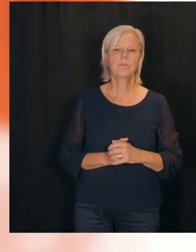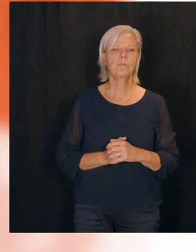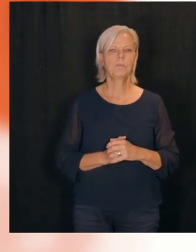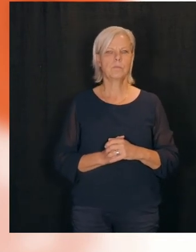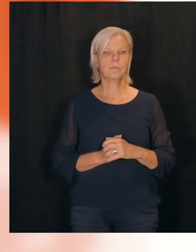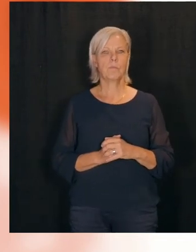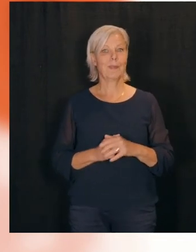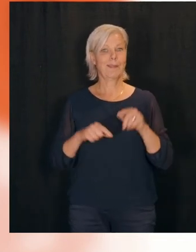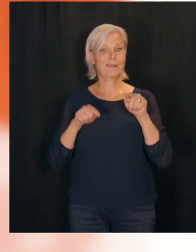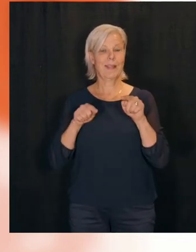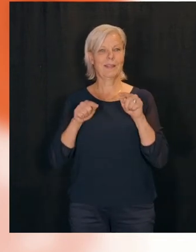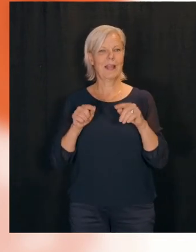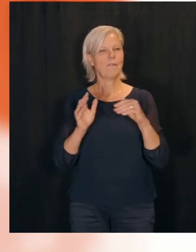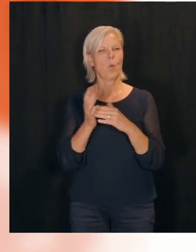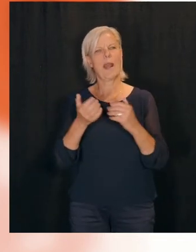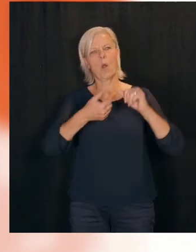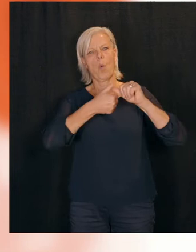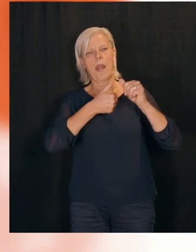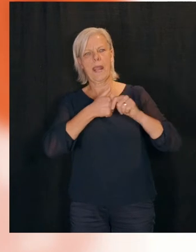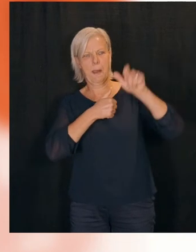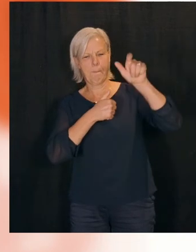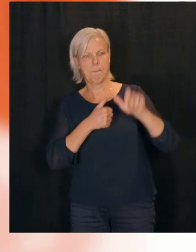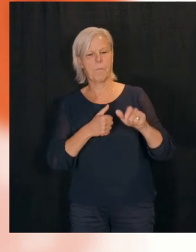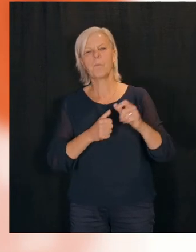Det här är från en kollega på